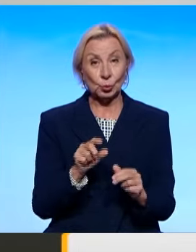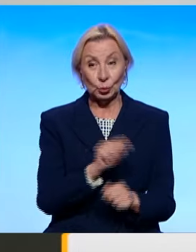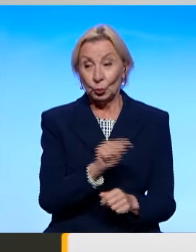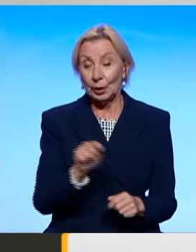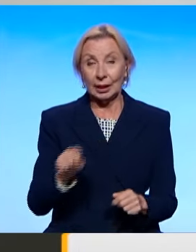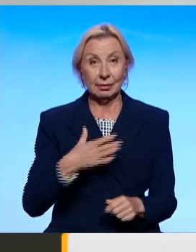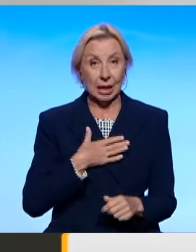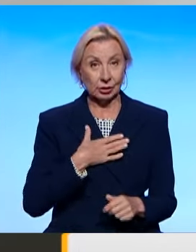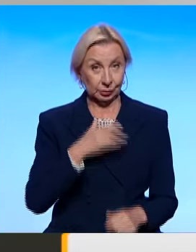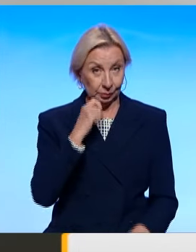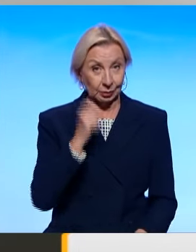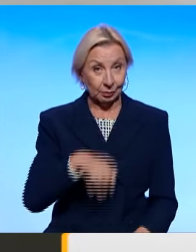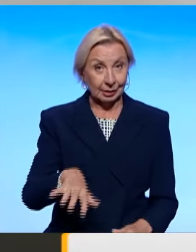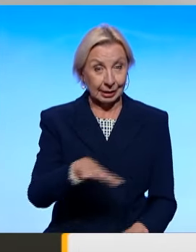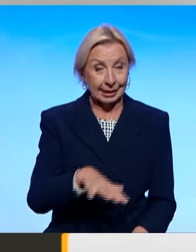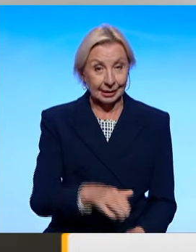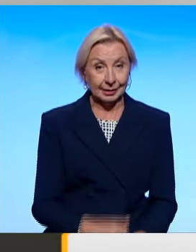країни.